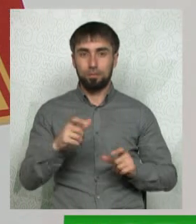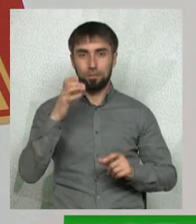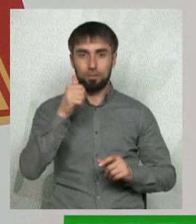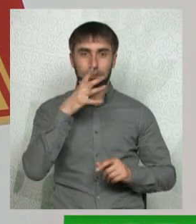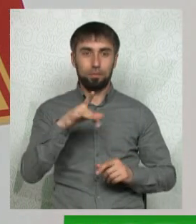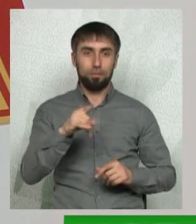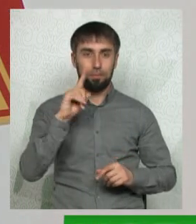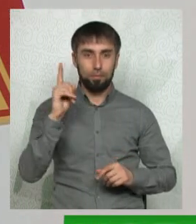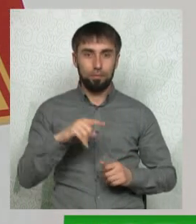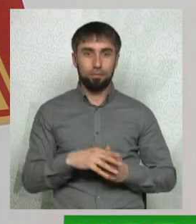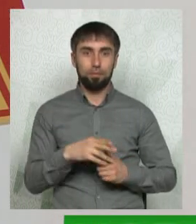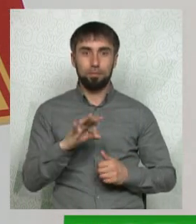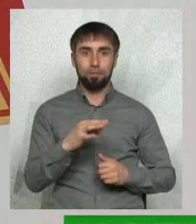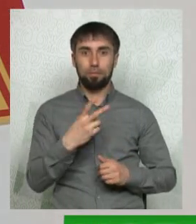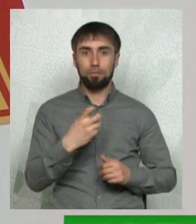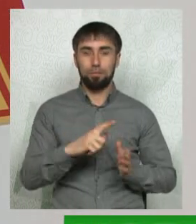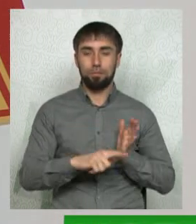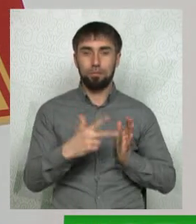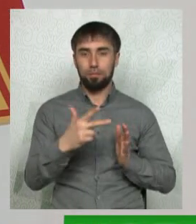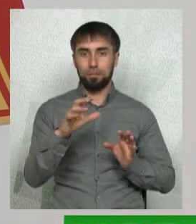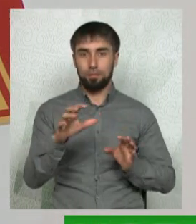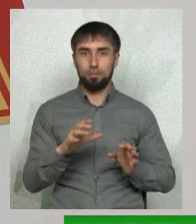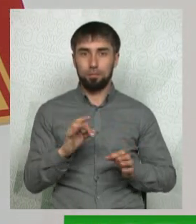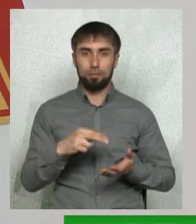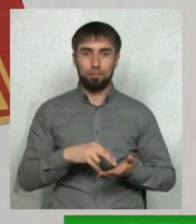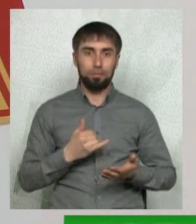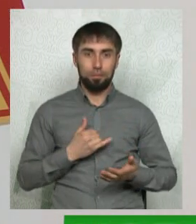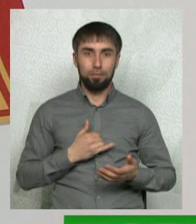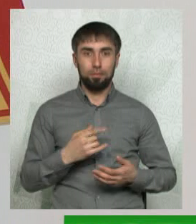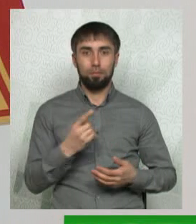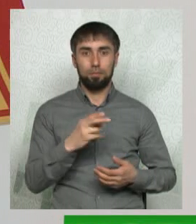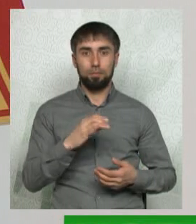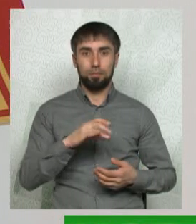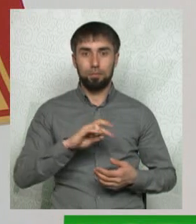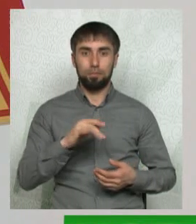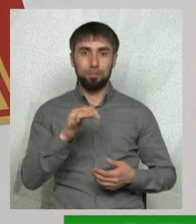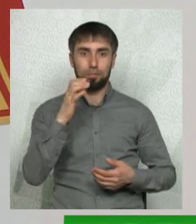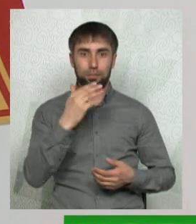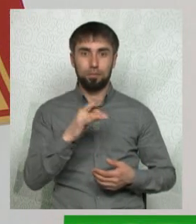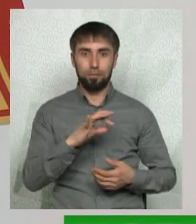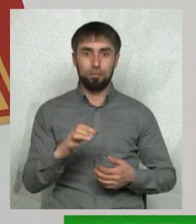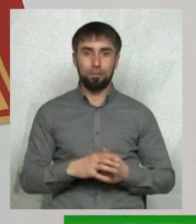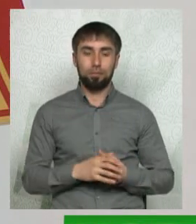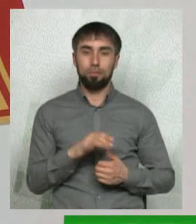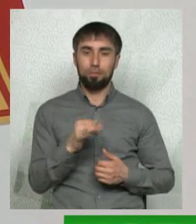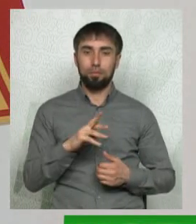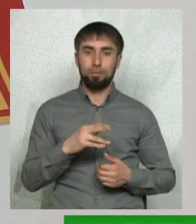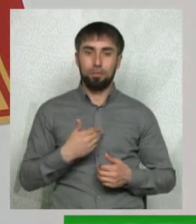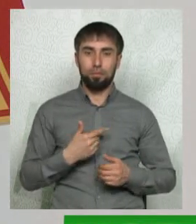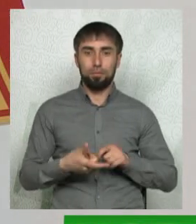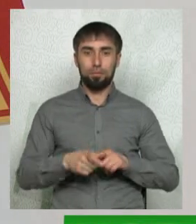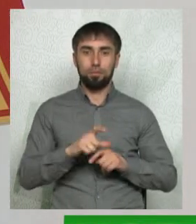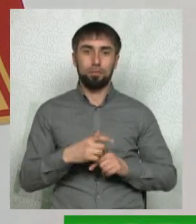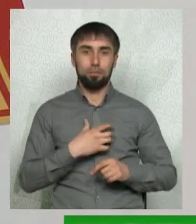вы знаете, по 273 закону стало у нас первой ступенью образовательного процесса. И для нас